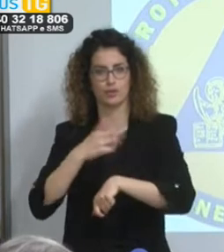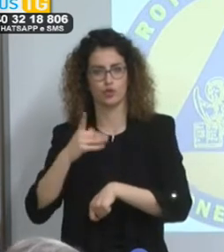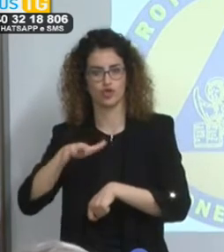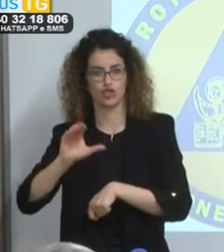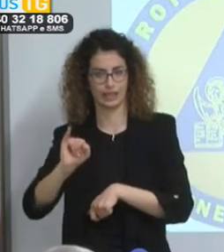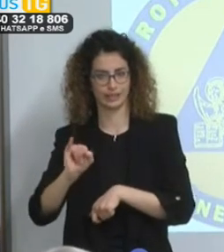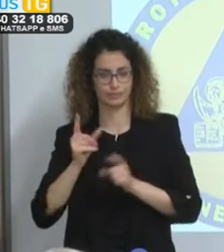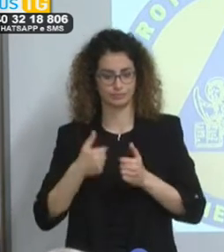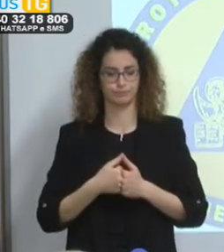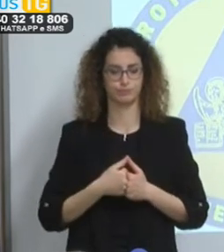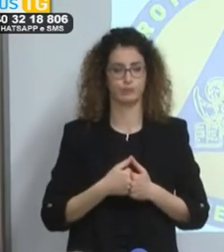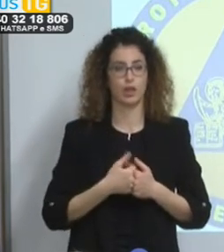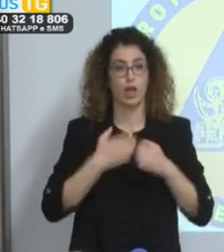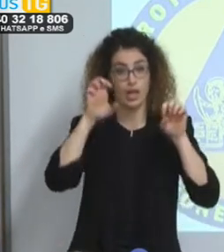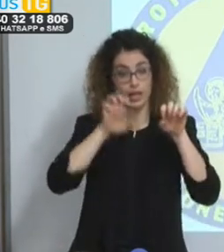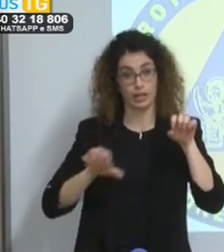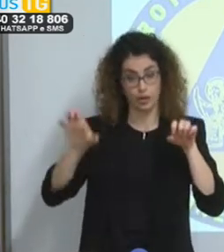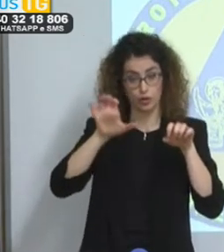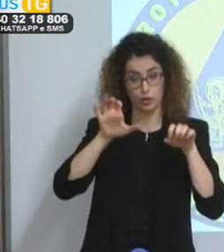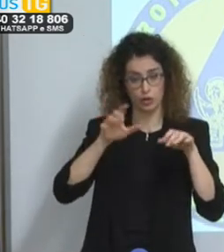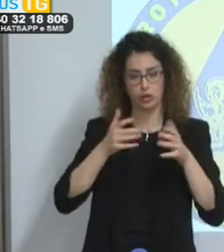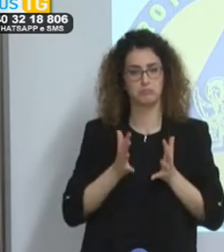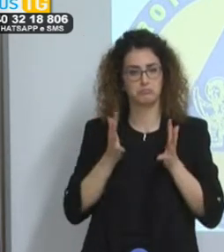Noi come Regione del Veneto abbiamo dato disponibilità,